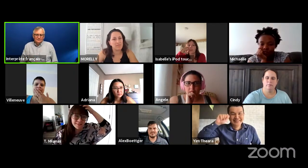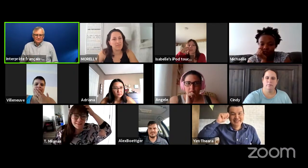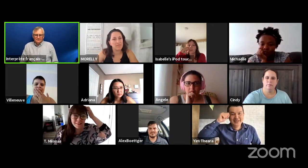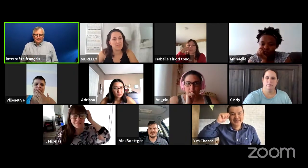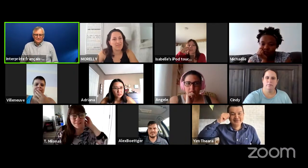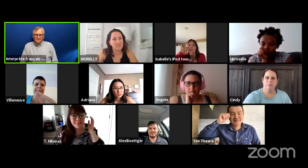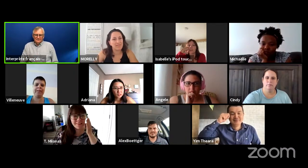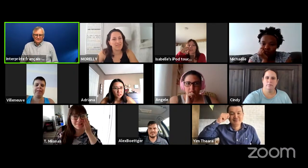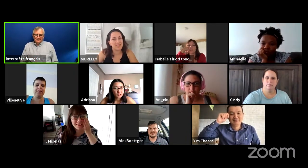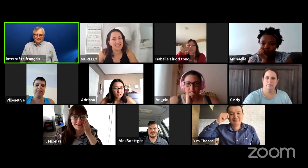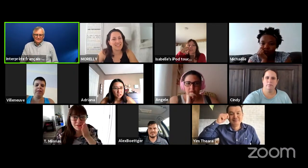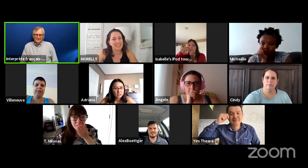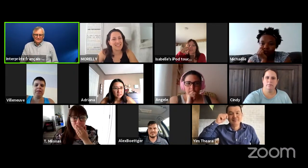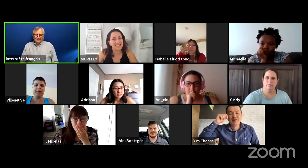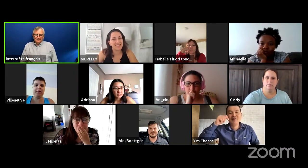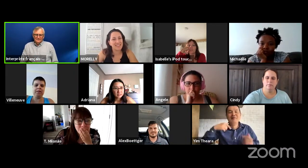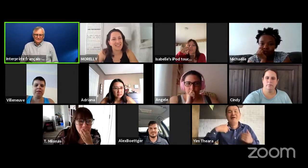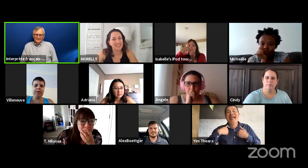Moi, c'est Théara.